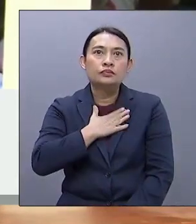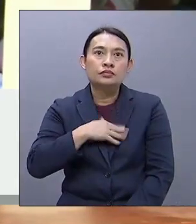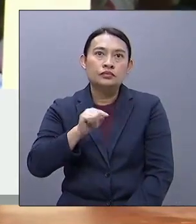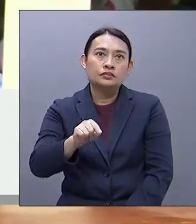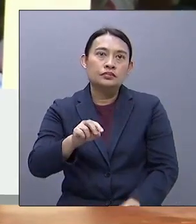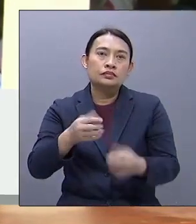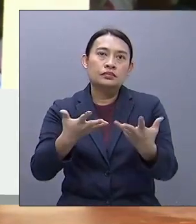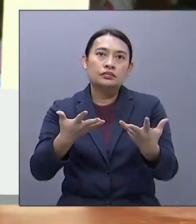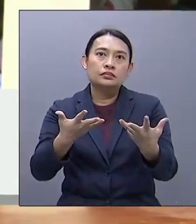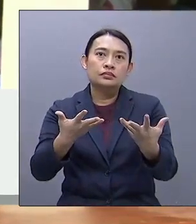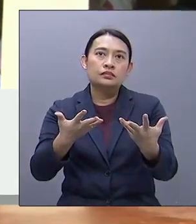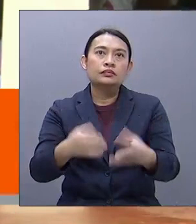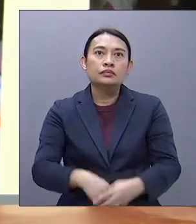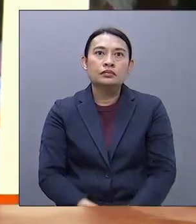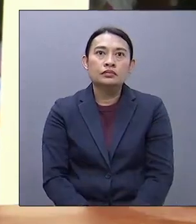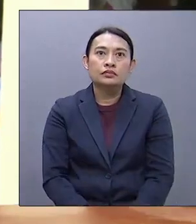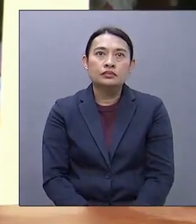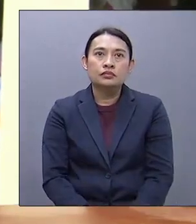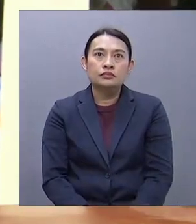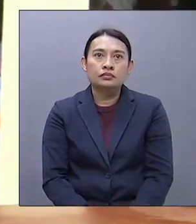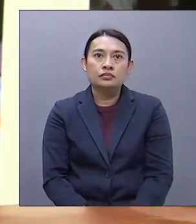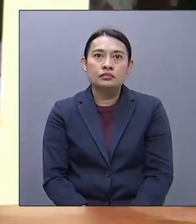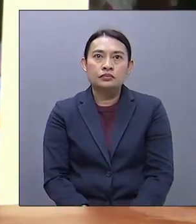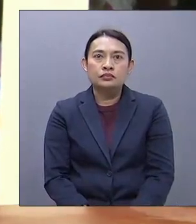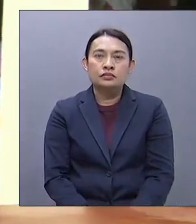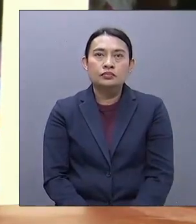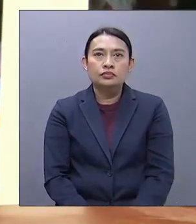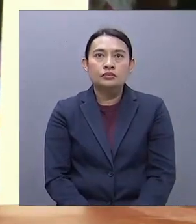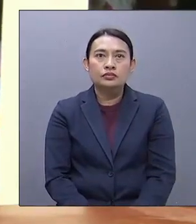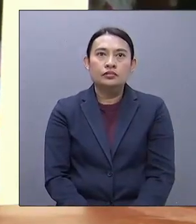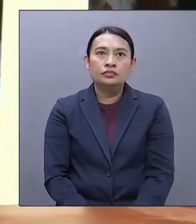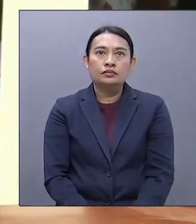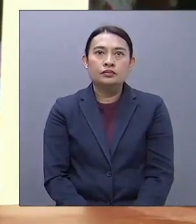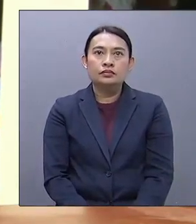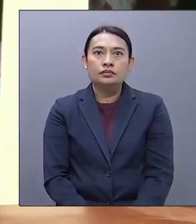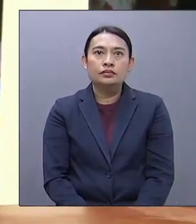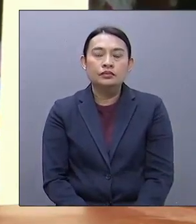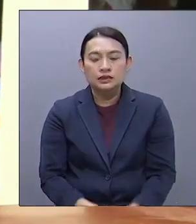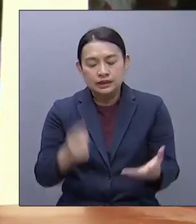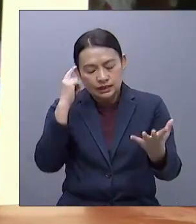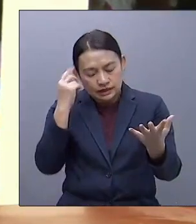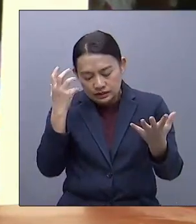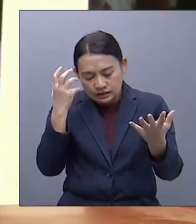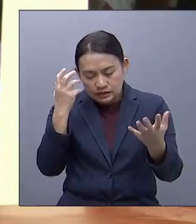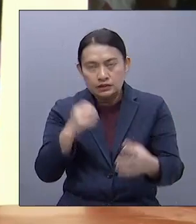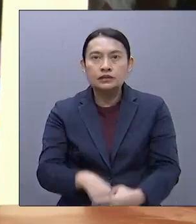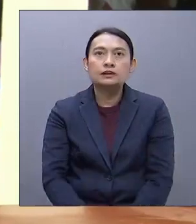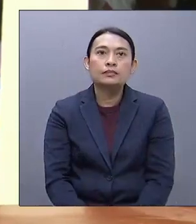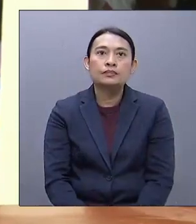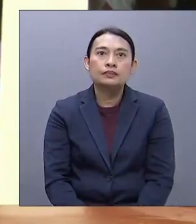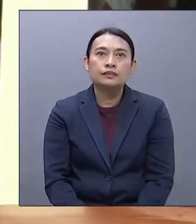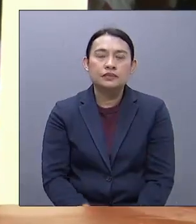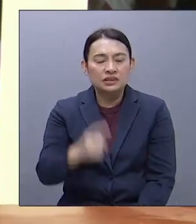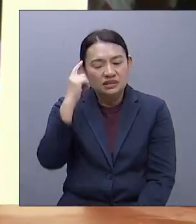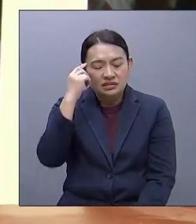แล้วก็อันเนี่ยก็จะมาโดนอีกแหมประโจนอีกแหมตันเหมือนกันตันเหมือนกันนะ